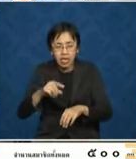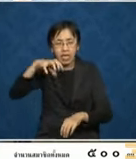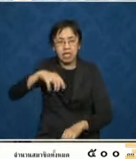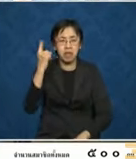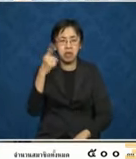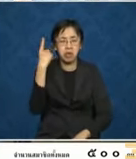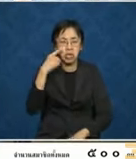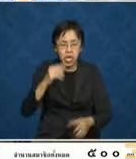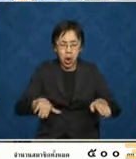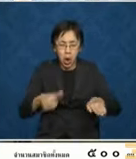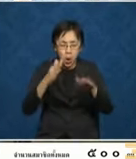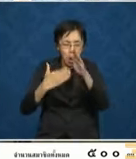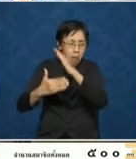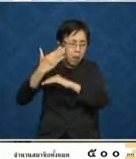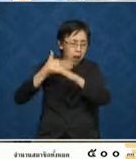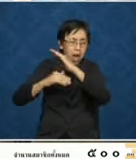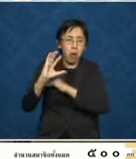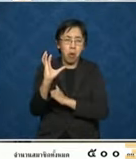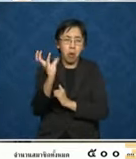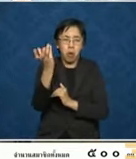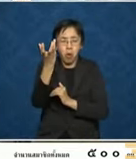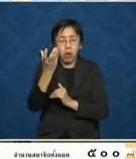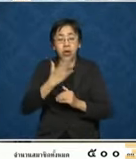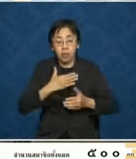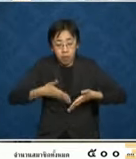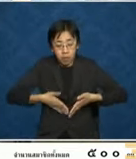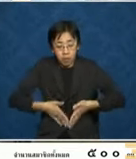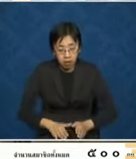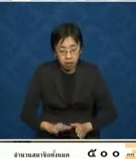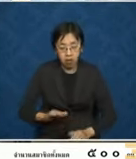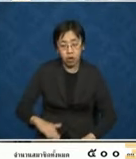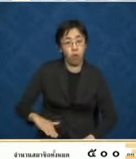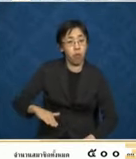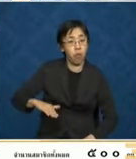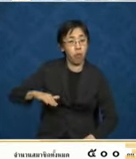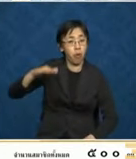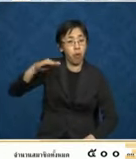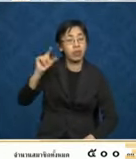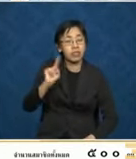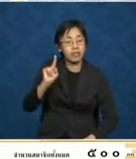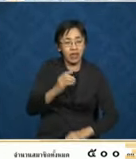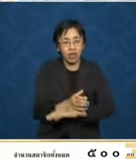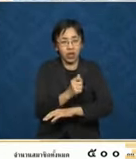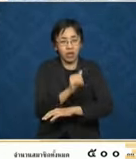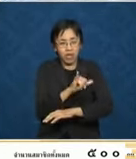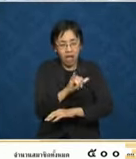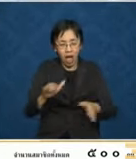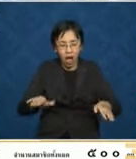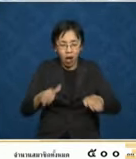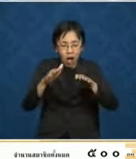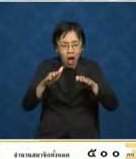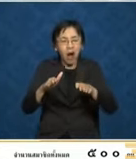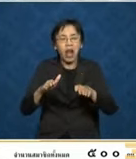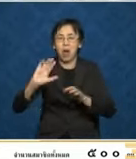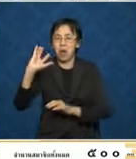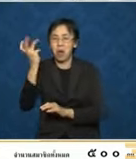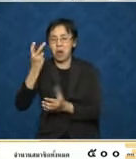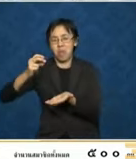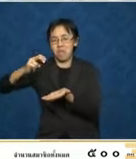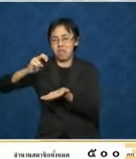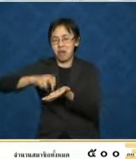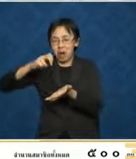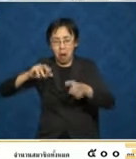ที่ยวครับในฐานะคนที่เกิดและโตในอยุธยาเมืองมรดกโลกที่เราภูมิใจนักภูมิใจหนาก็เห็นได้